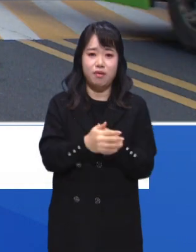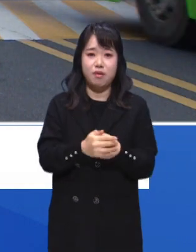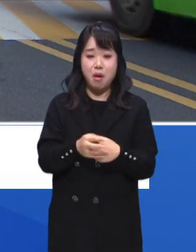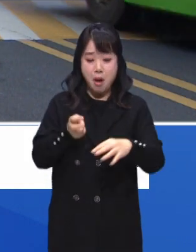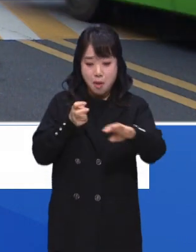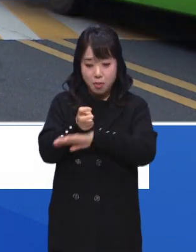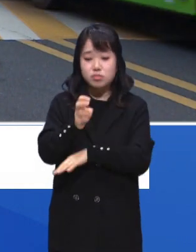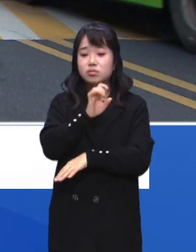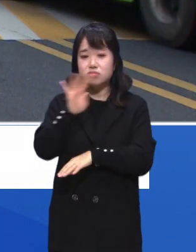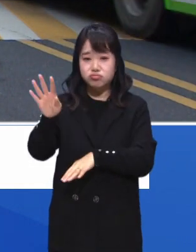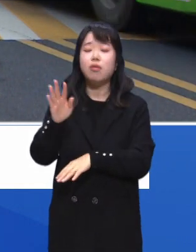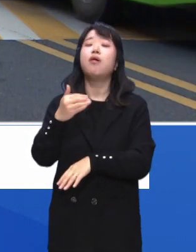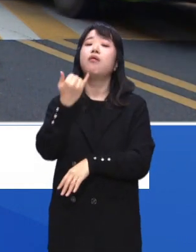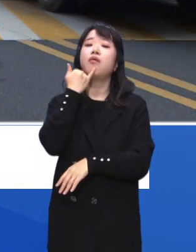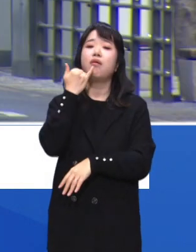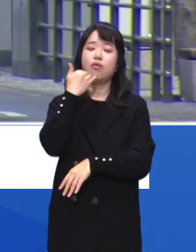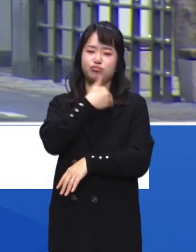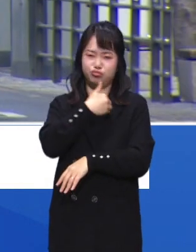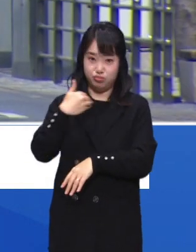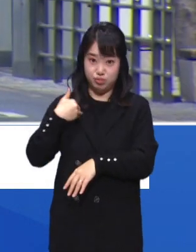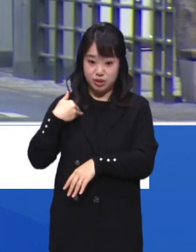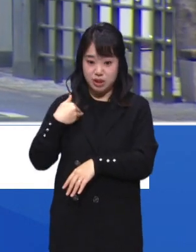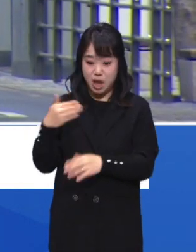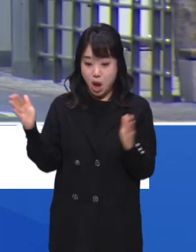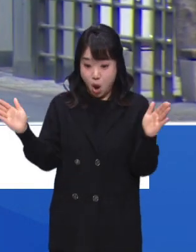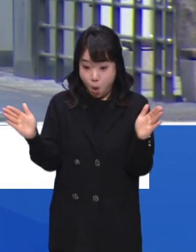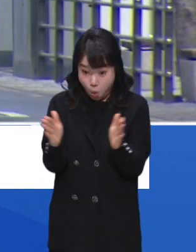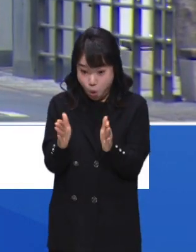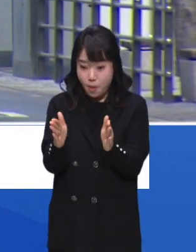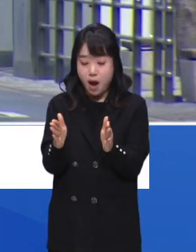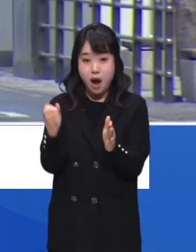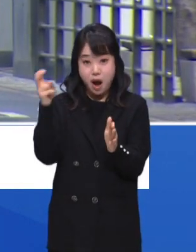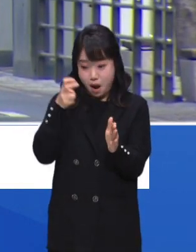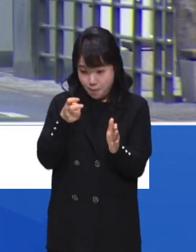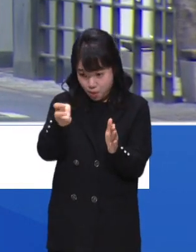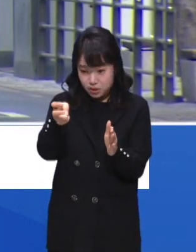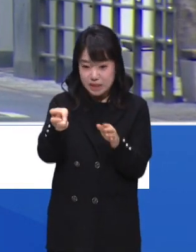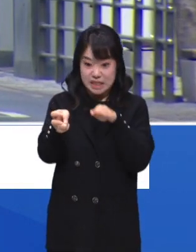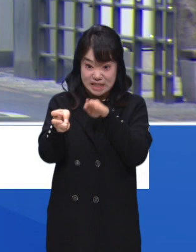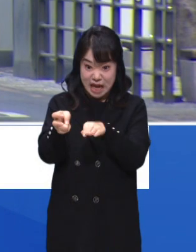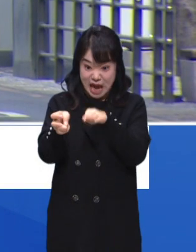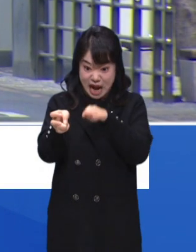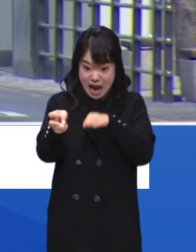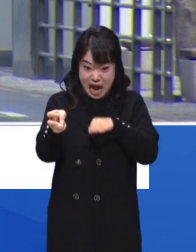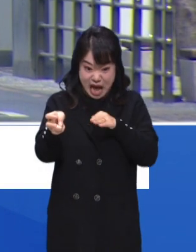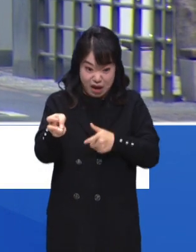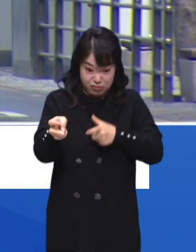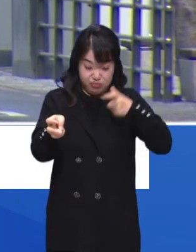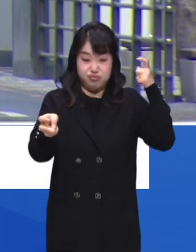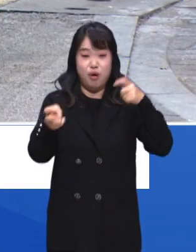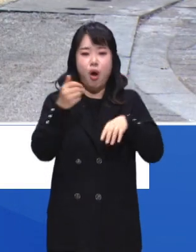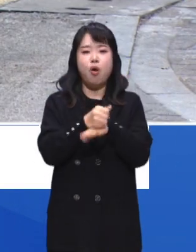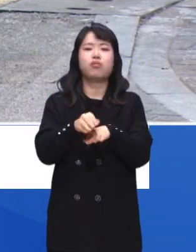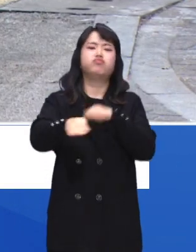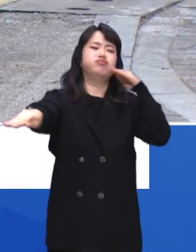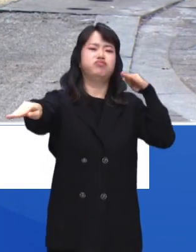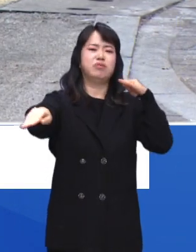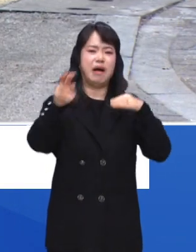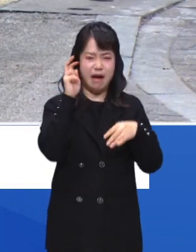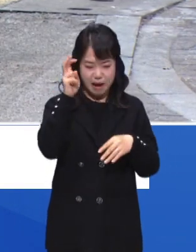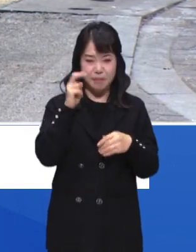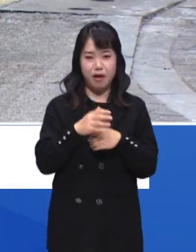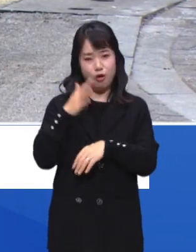원활하지만이 도로의 상태에서 차량이 들어오기 시작하면 교통 혼잡이 좀 심각해질 거라고 보고요 서울시에서도